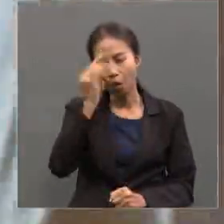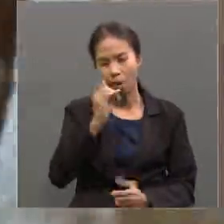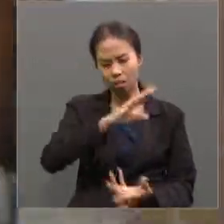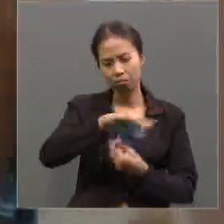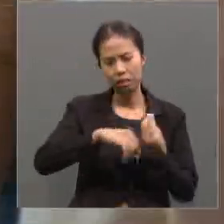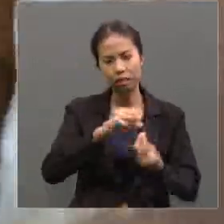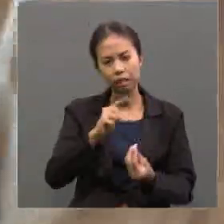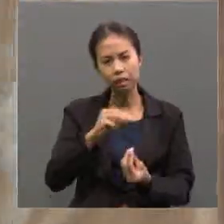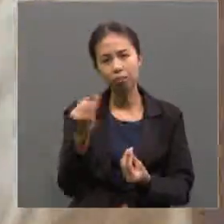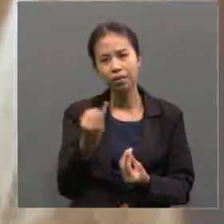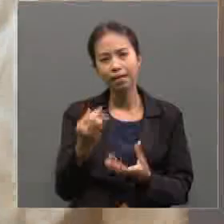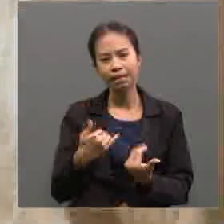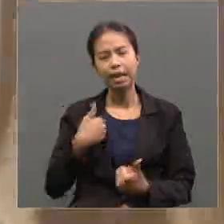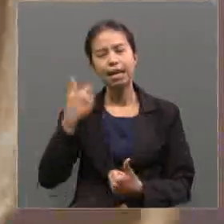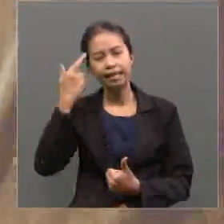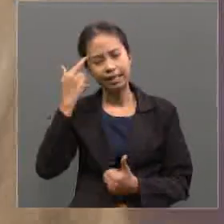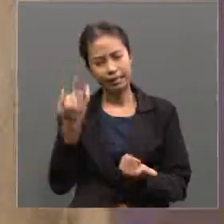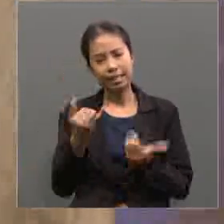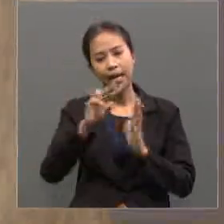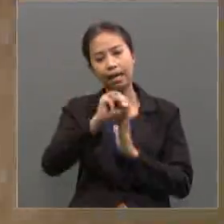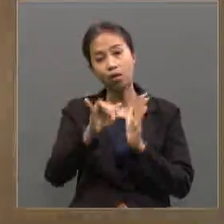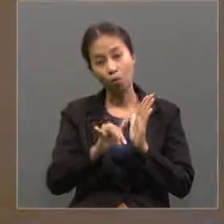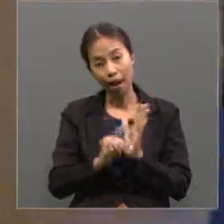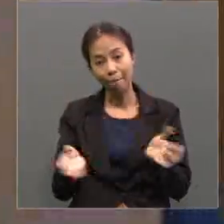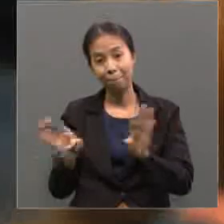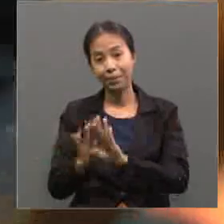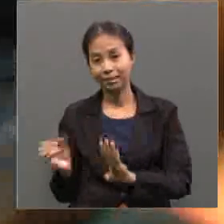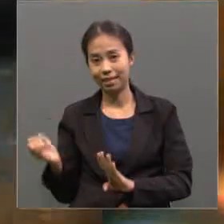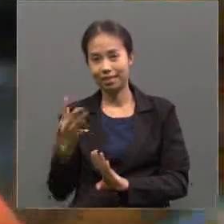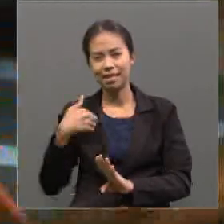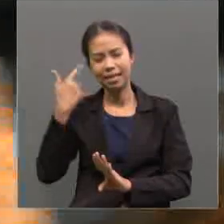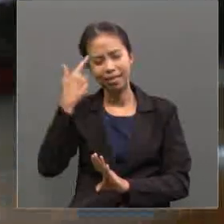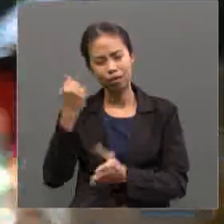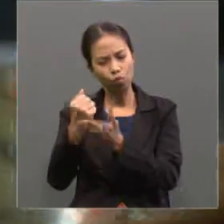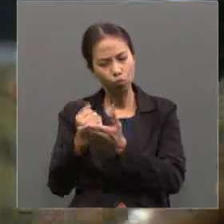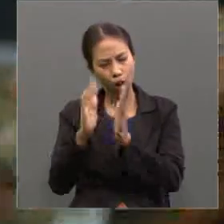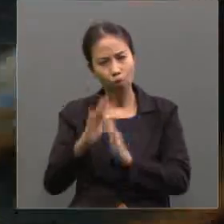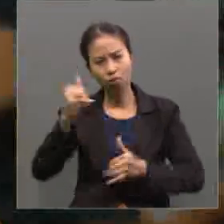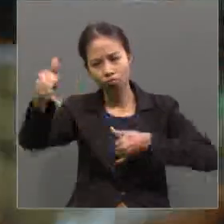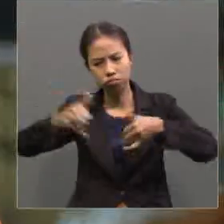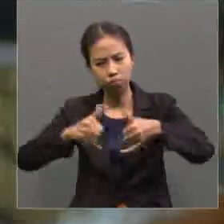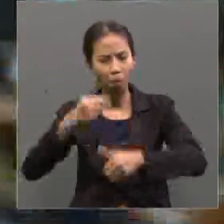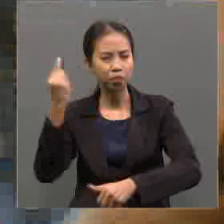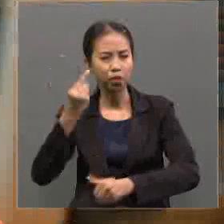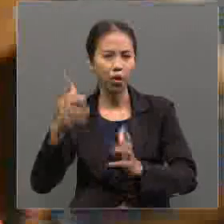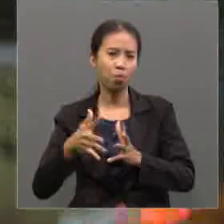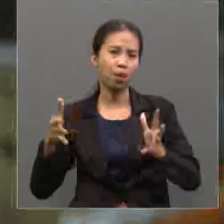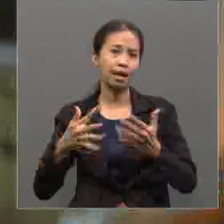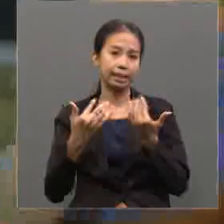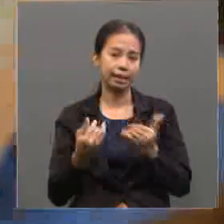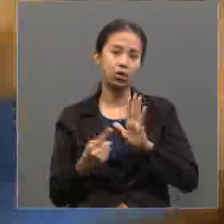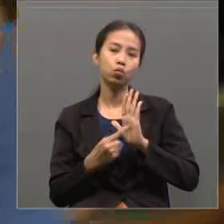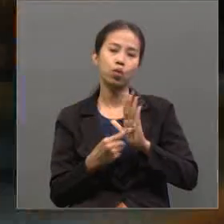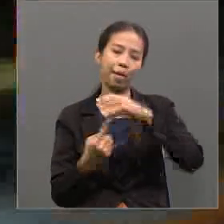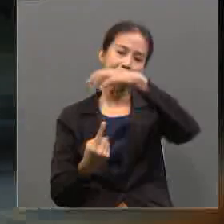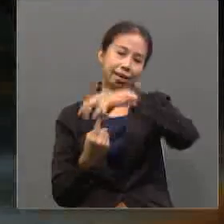นี้เนี่ยจะช่วยกระตุ้นเศรษฐกิจแล้วก็นักท่องเที่ยวให้กลับมาฟื้นตัวในช่วงไฮซีซั่นกันได้อีกครั้งอย่างพัทยาค่ะนายดำรงเกียรติพินิจ